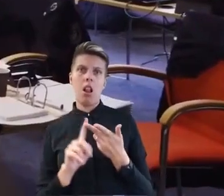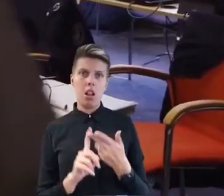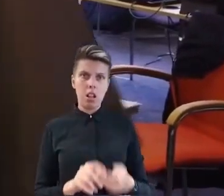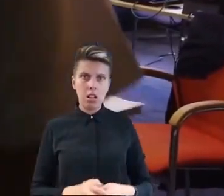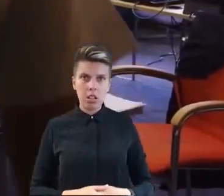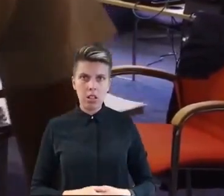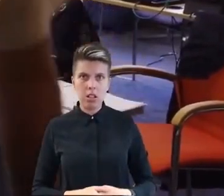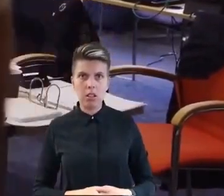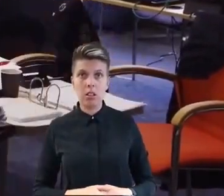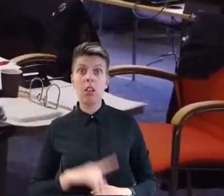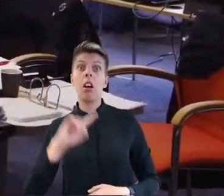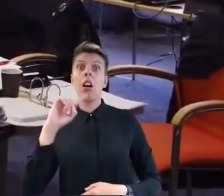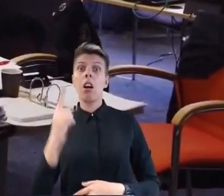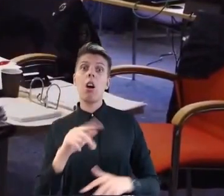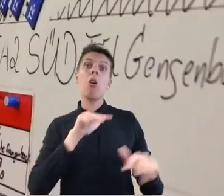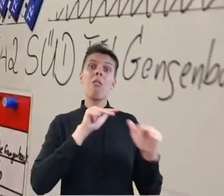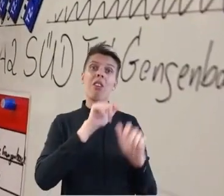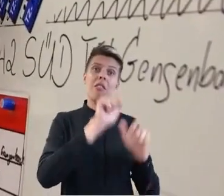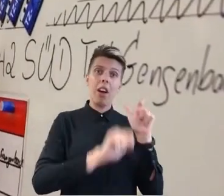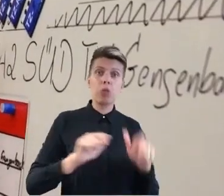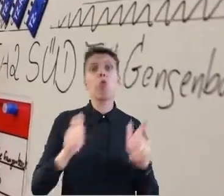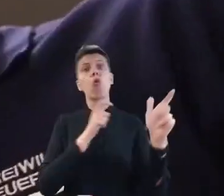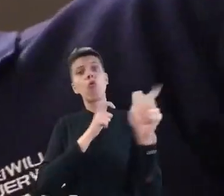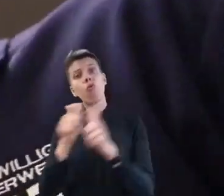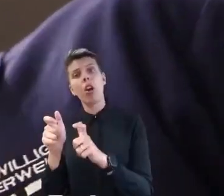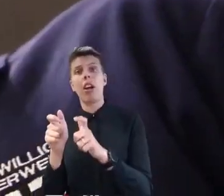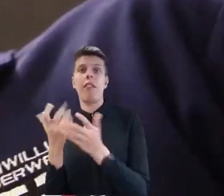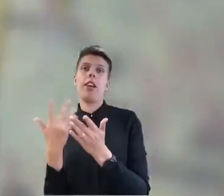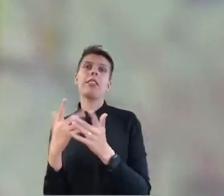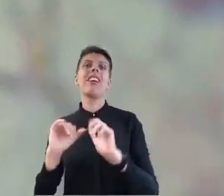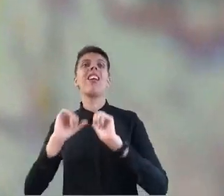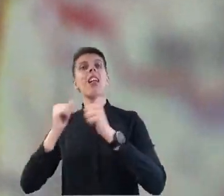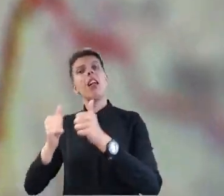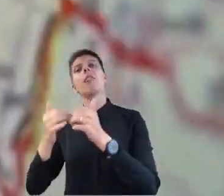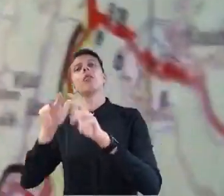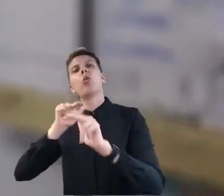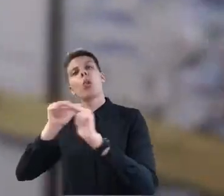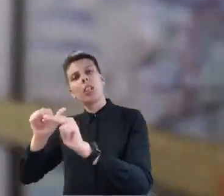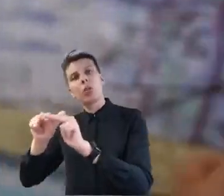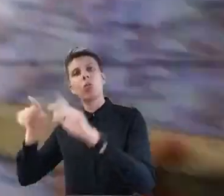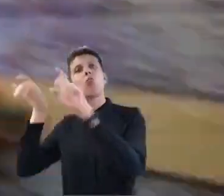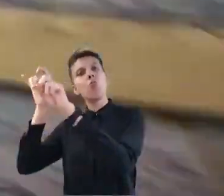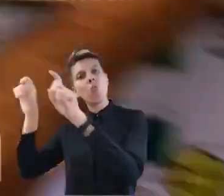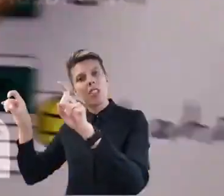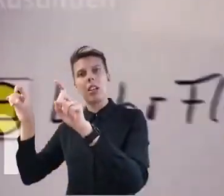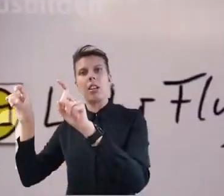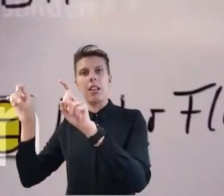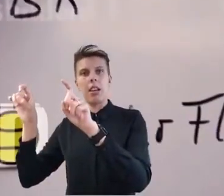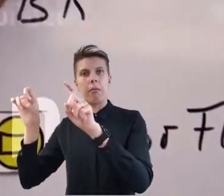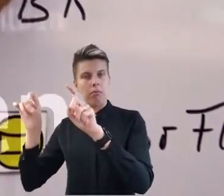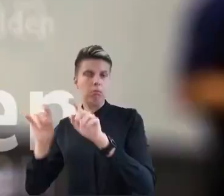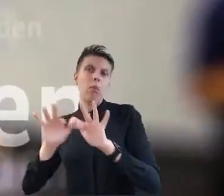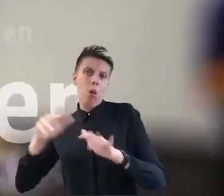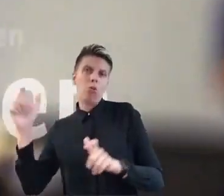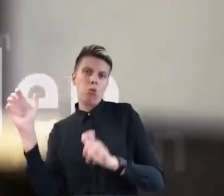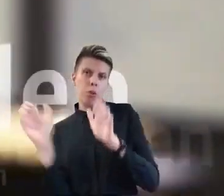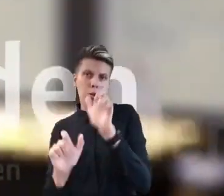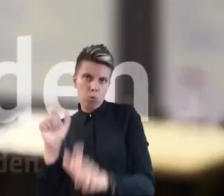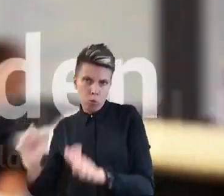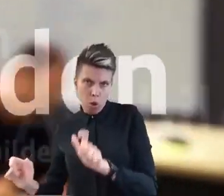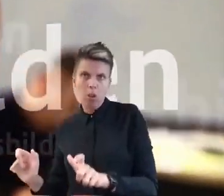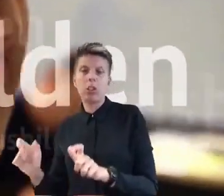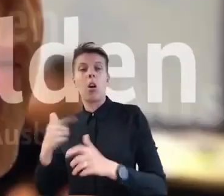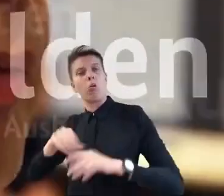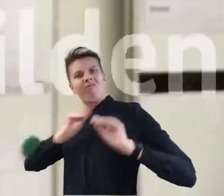und wir schulen fachleute aus verwaltungen feuerwehren hilfsorganisationen und unternehmen die menschen die in den entscheidenden momenten